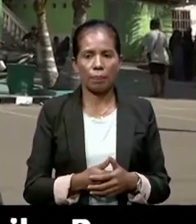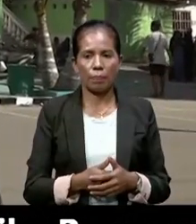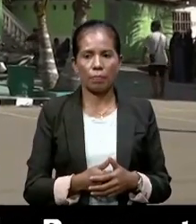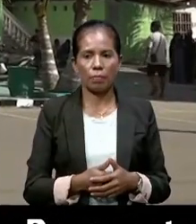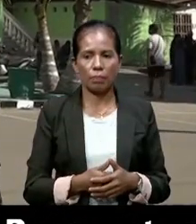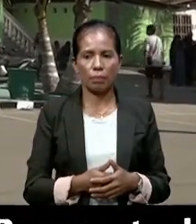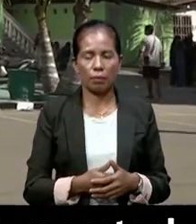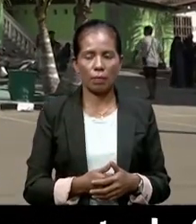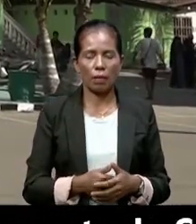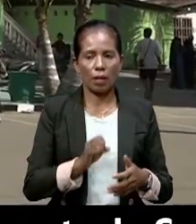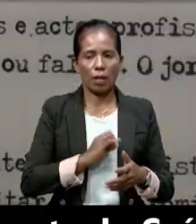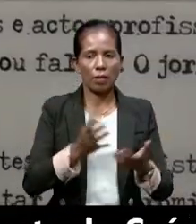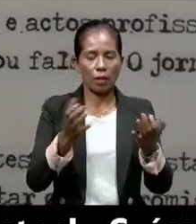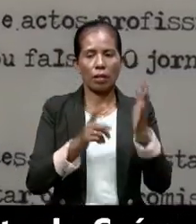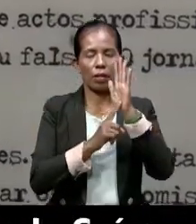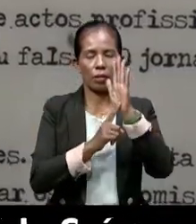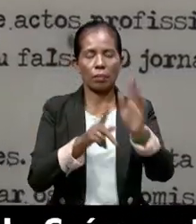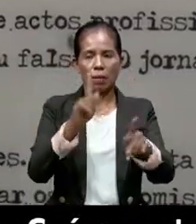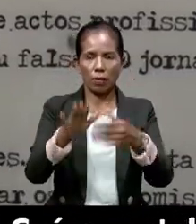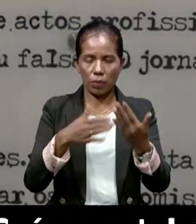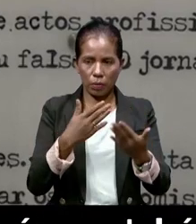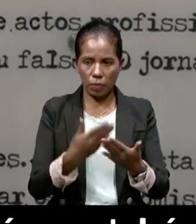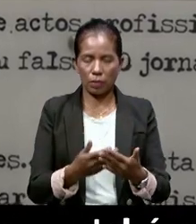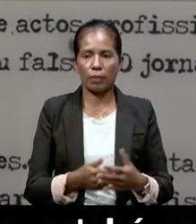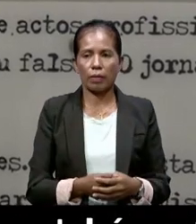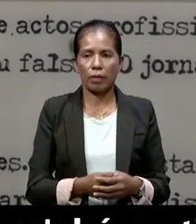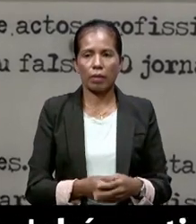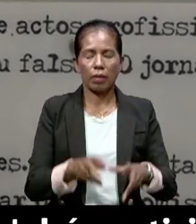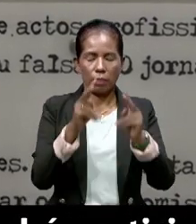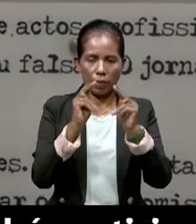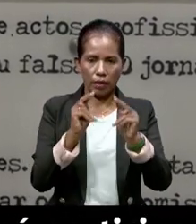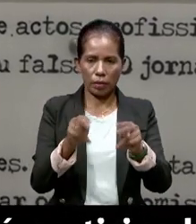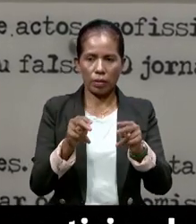Di bagina wa karakatu hato bahani komunidade sira persisa